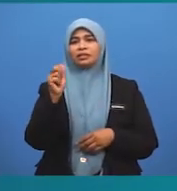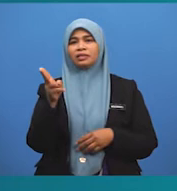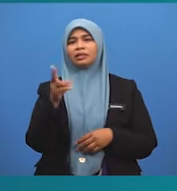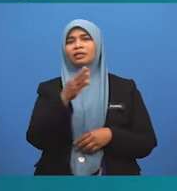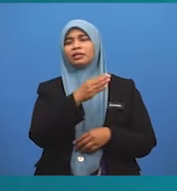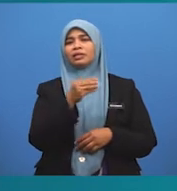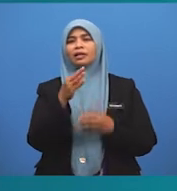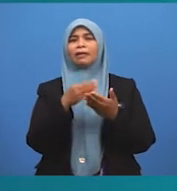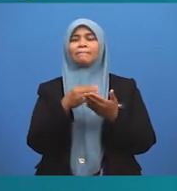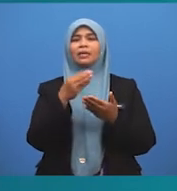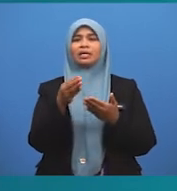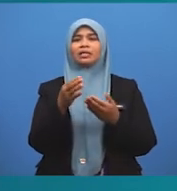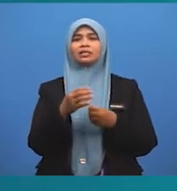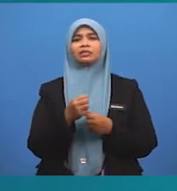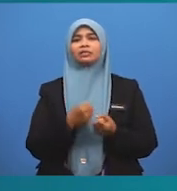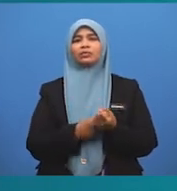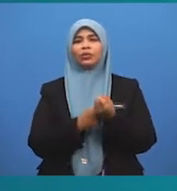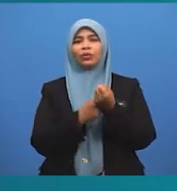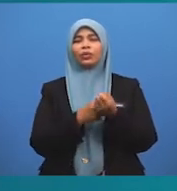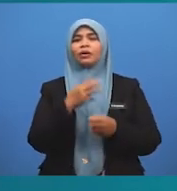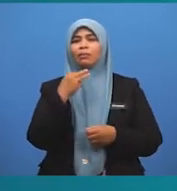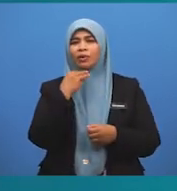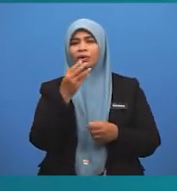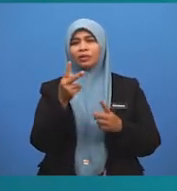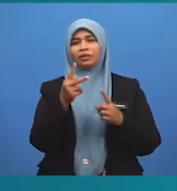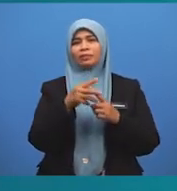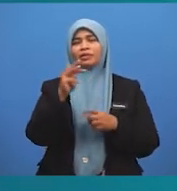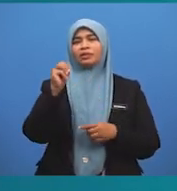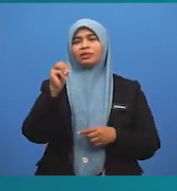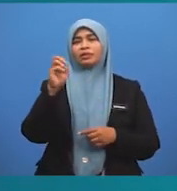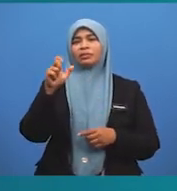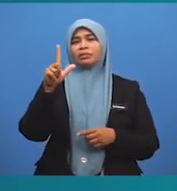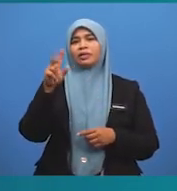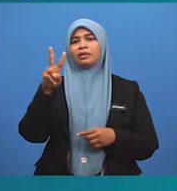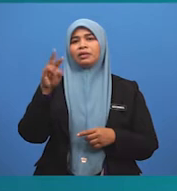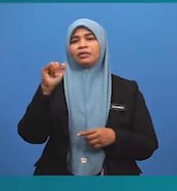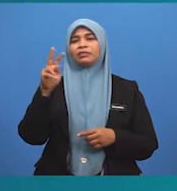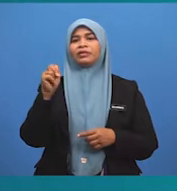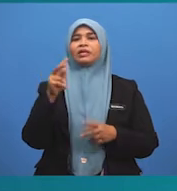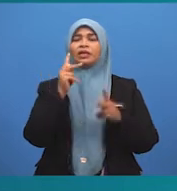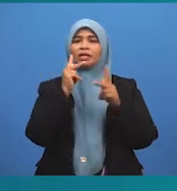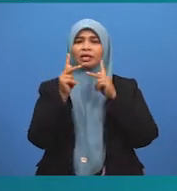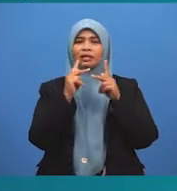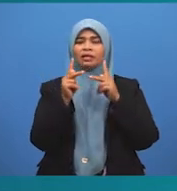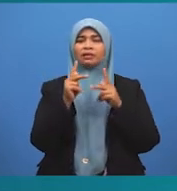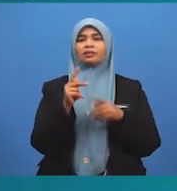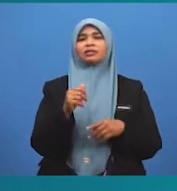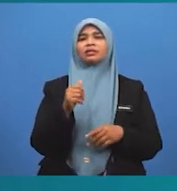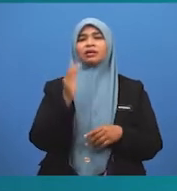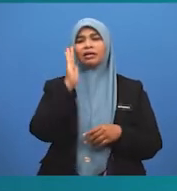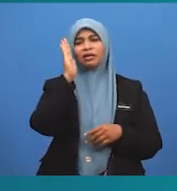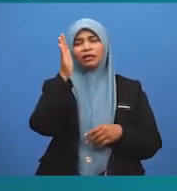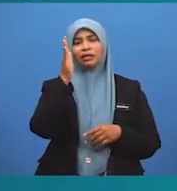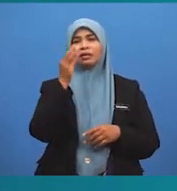dan memberikan sokongan moral kepada Melvin. Kata-kata kamu akan